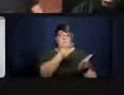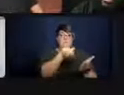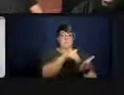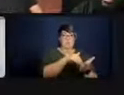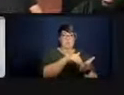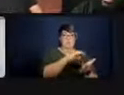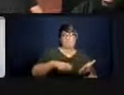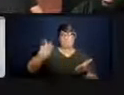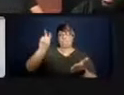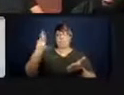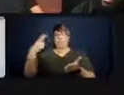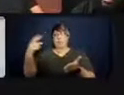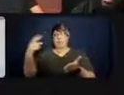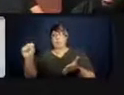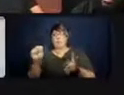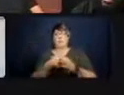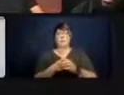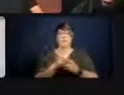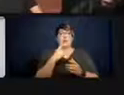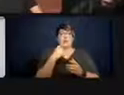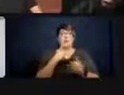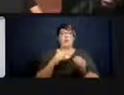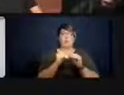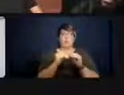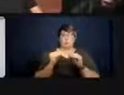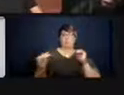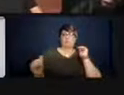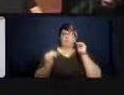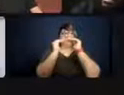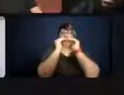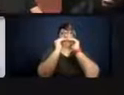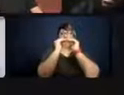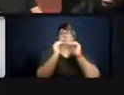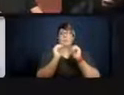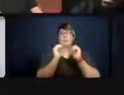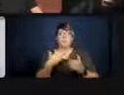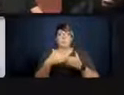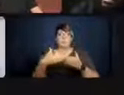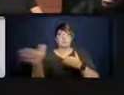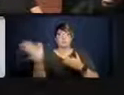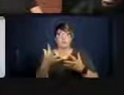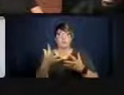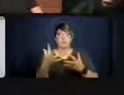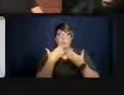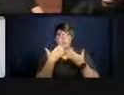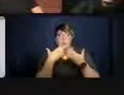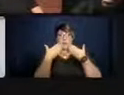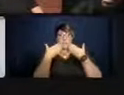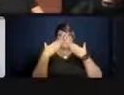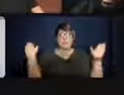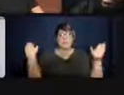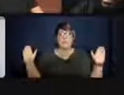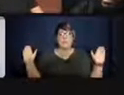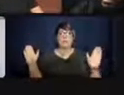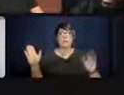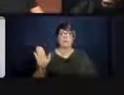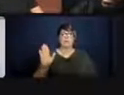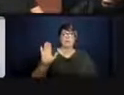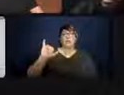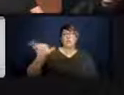نعتقد بأن هذا يساعد في زيادة المعرفة. وأود أن